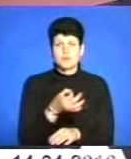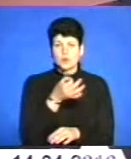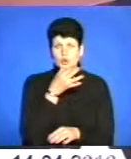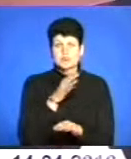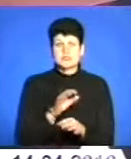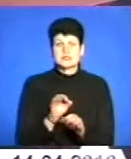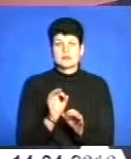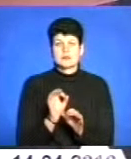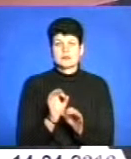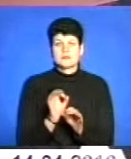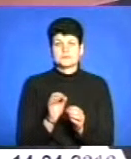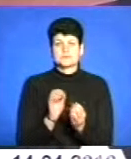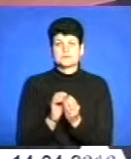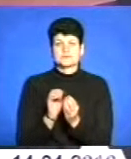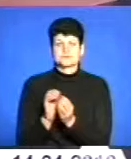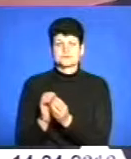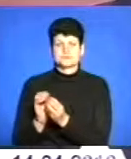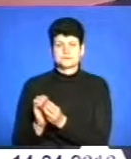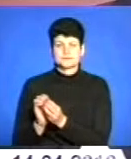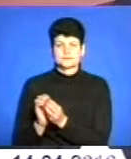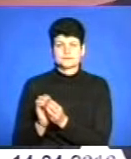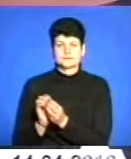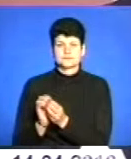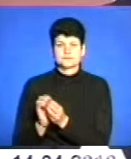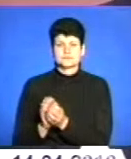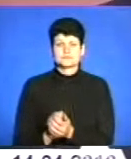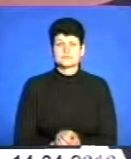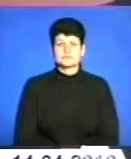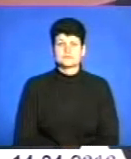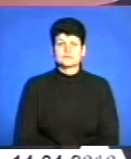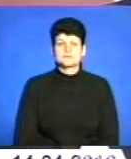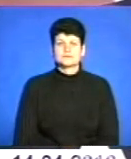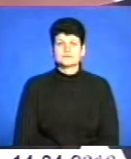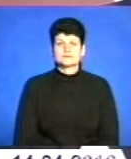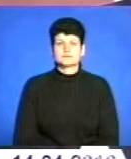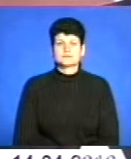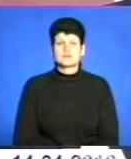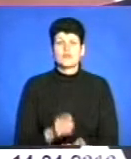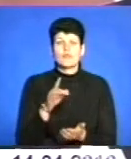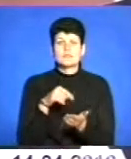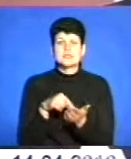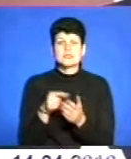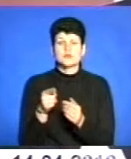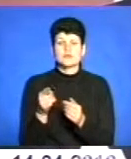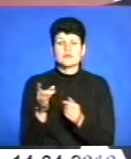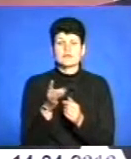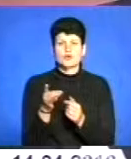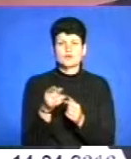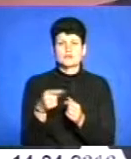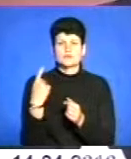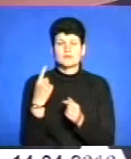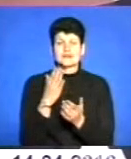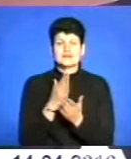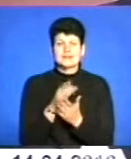had a long time of stability in the region and in the city. В місті Тернополі, в Тернопільській області є